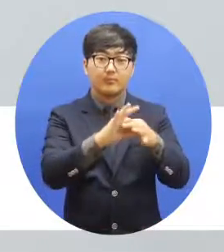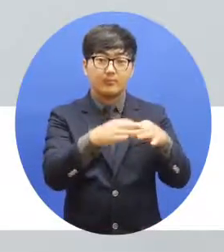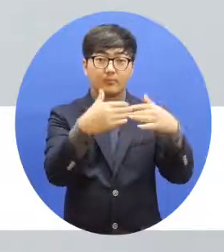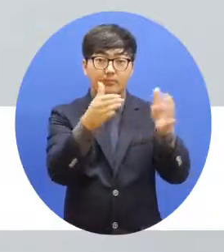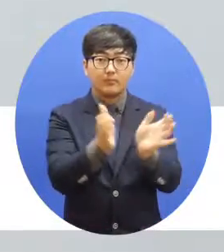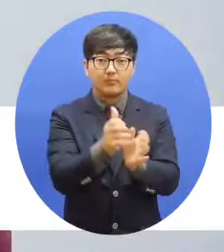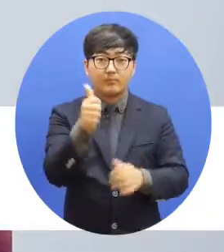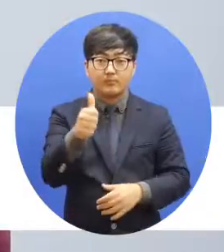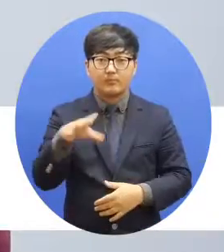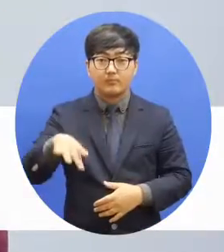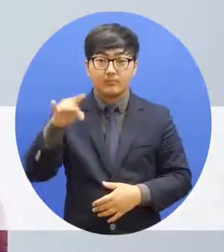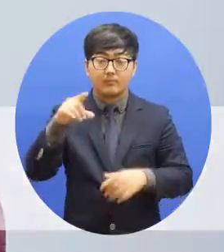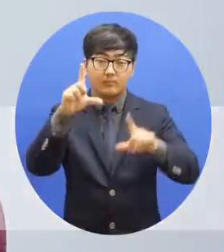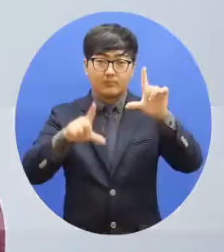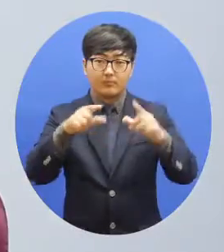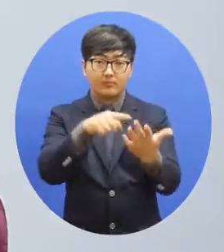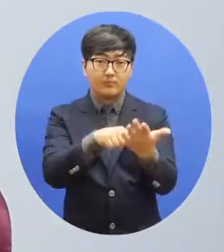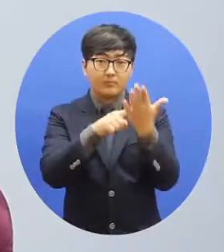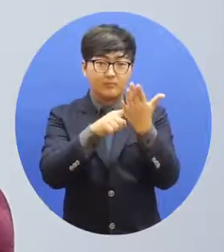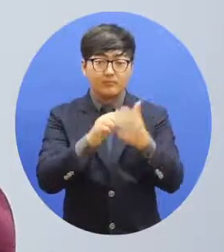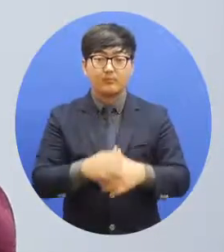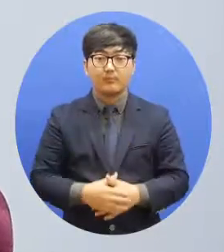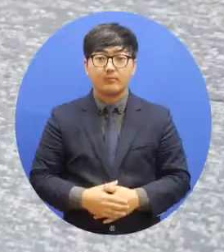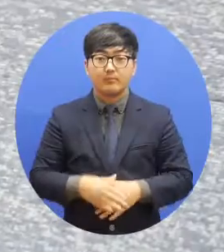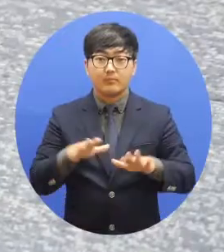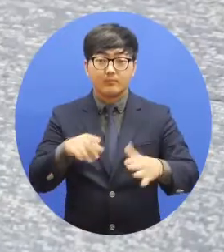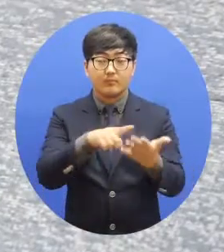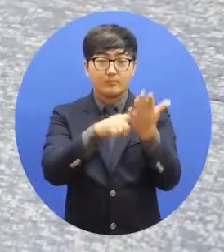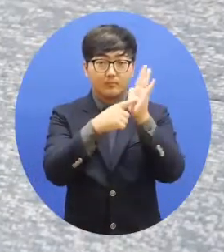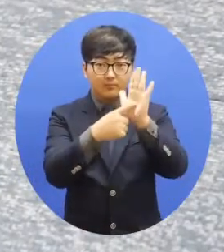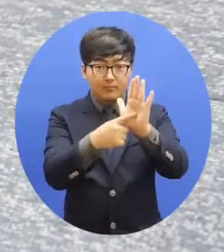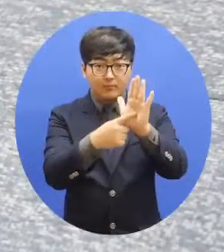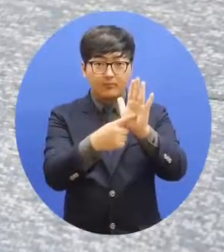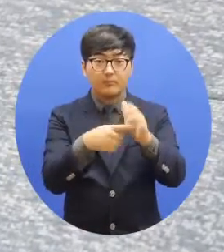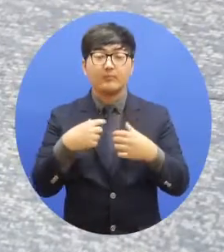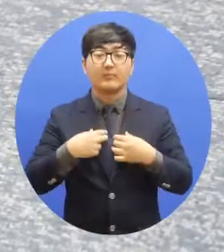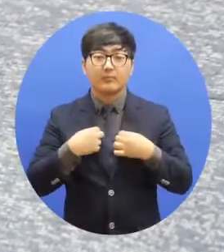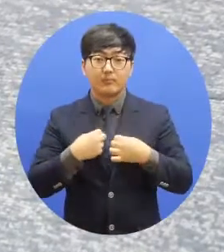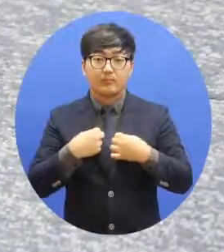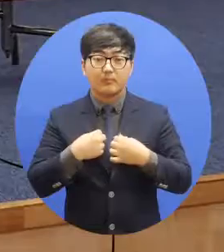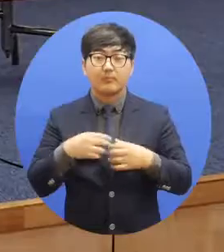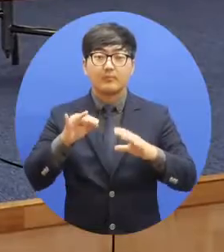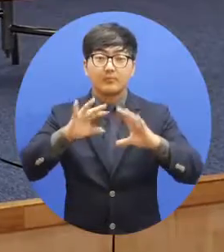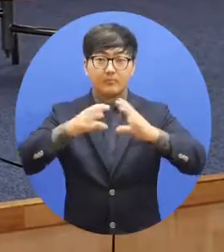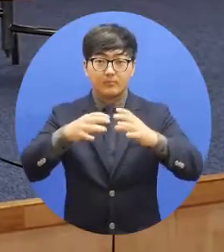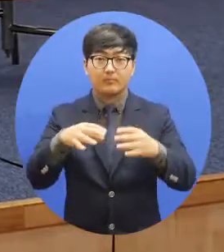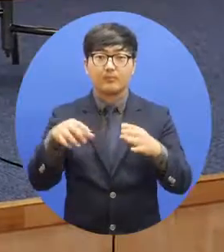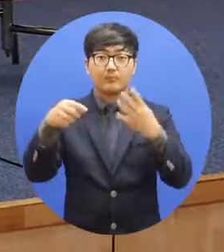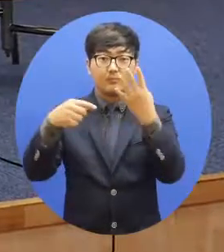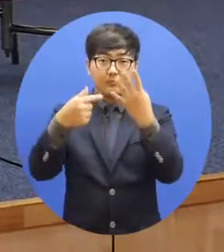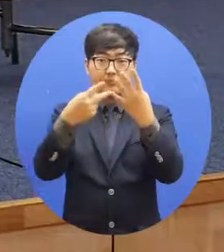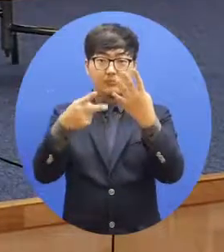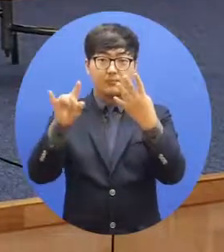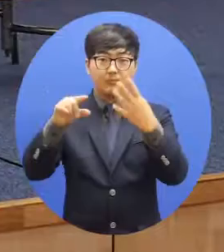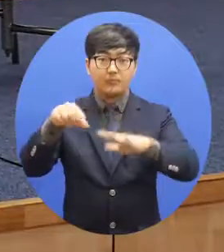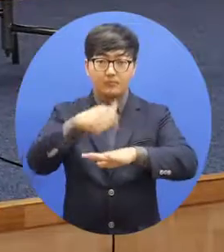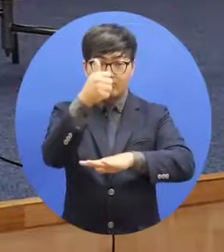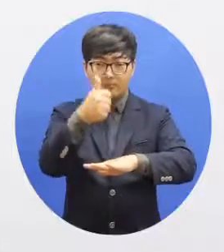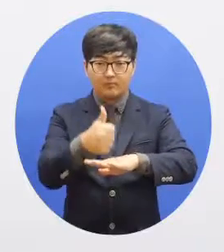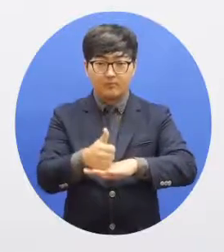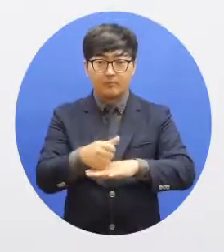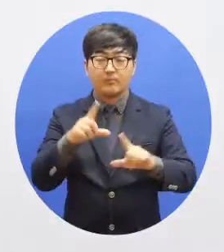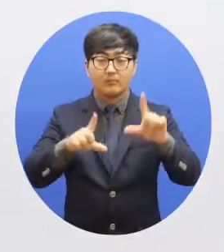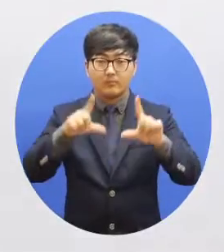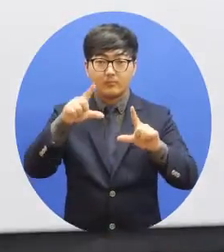첫 모습을 드러냈습니다 이날 시연된 차례 복식은 달째 4대 왕 숙모 제에서 초헌 아헌